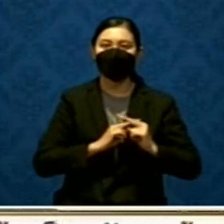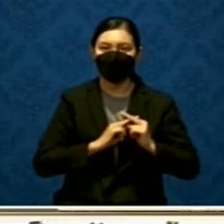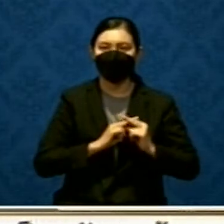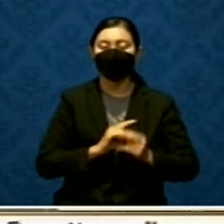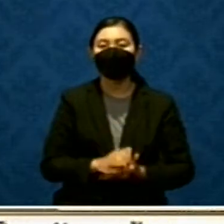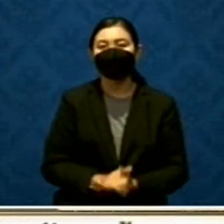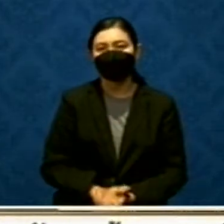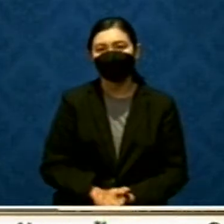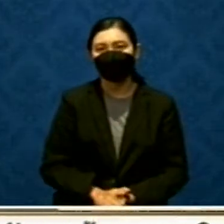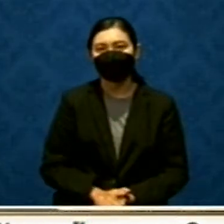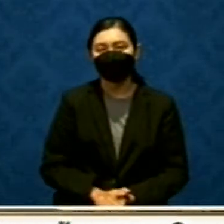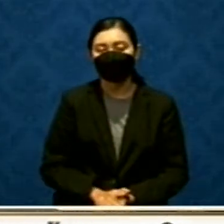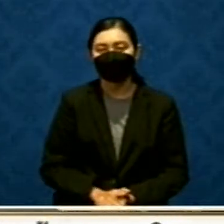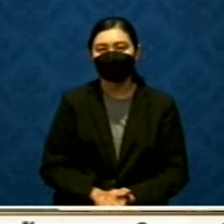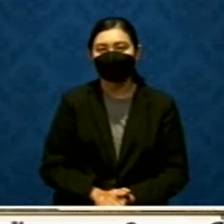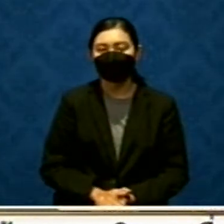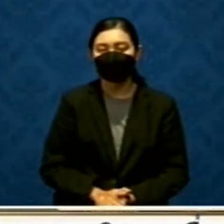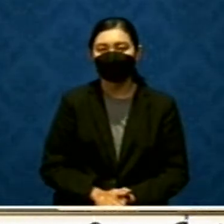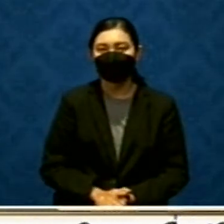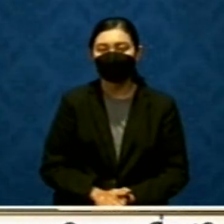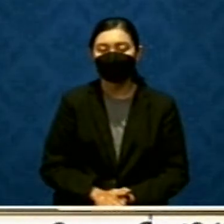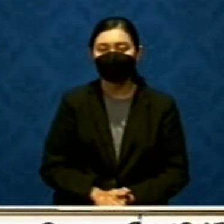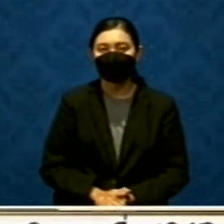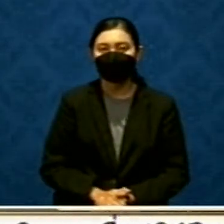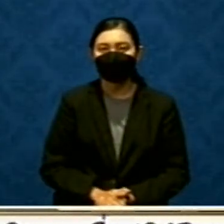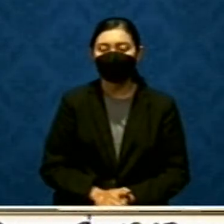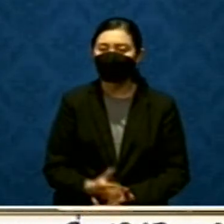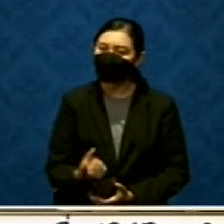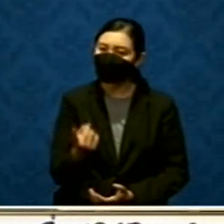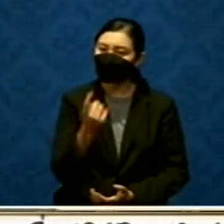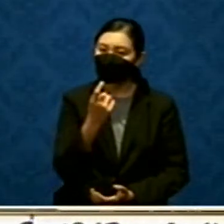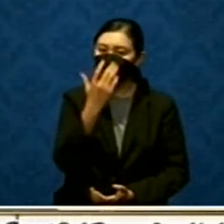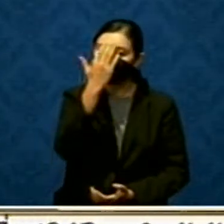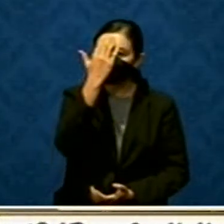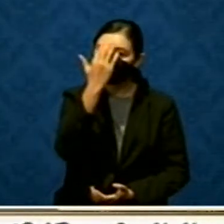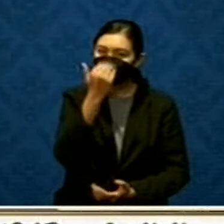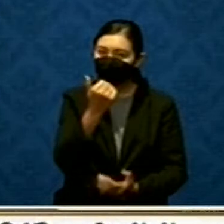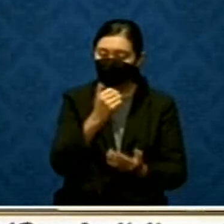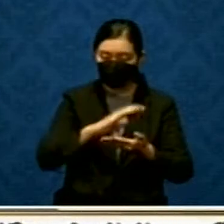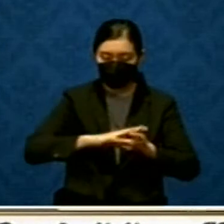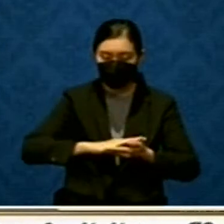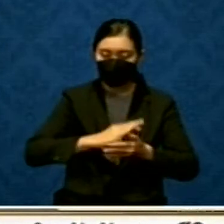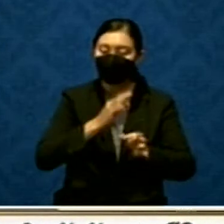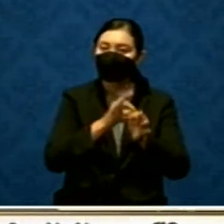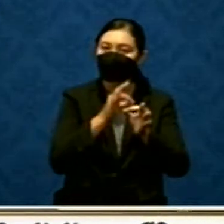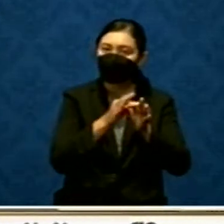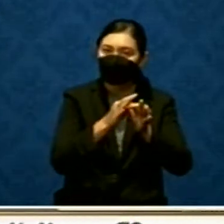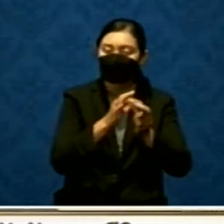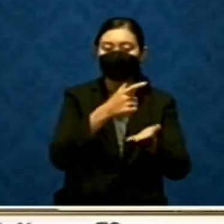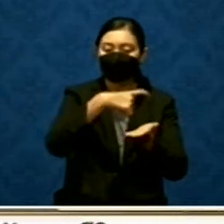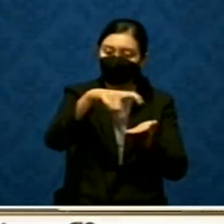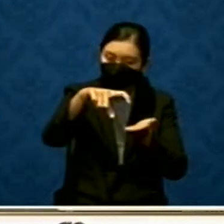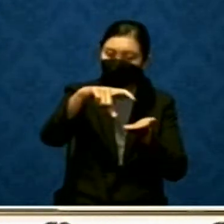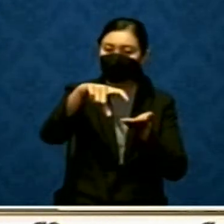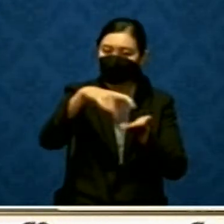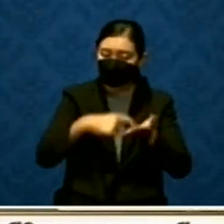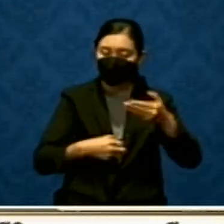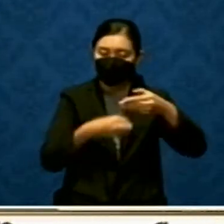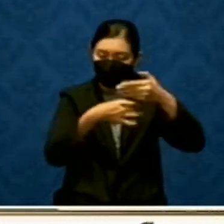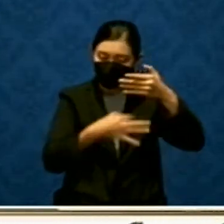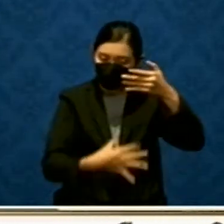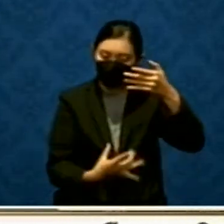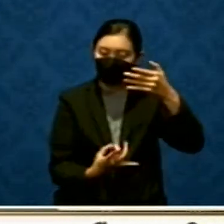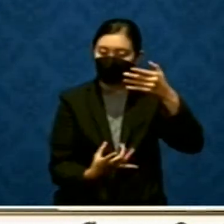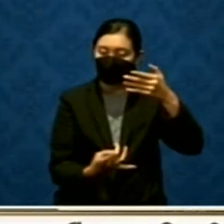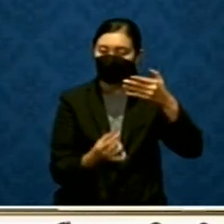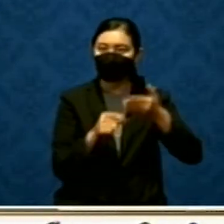เรื่องนี้ทำไมไม่มีการรายงานเป็นบัญชีทรัพย์สินต่อปปช.นะครับ